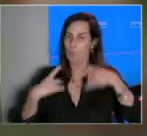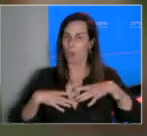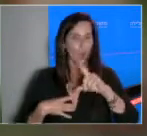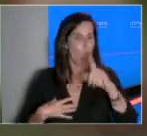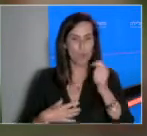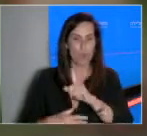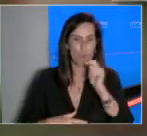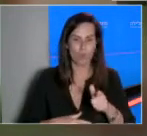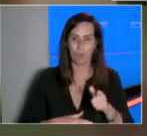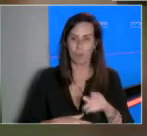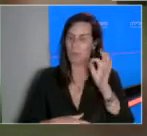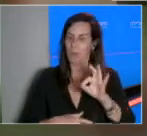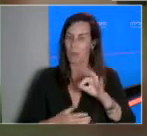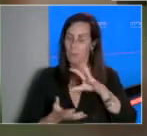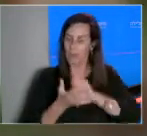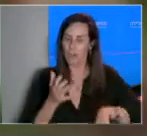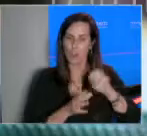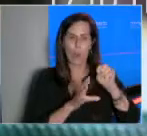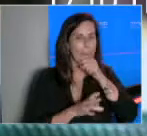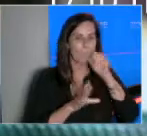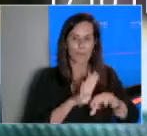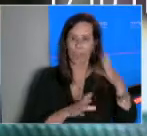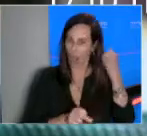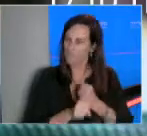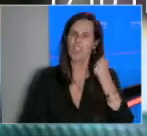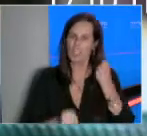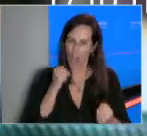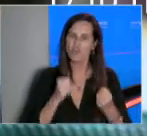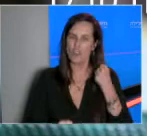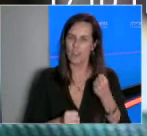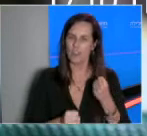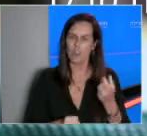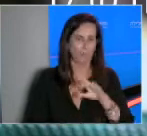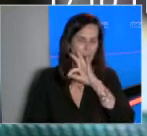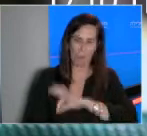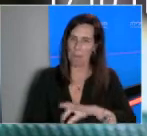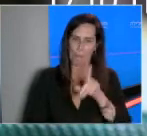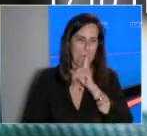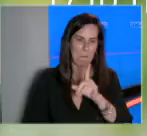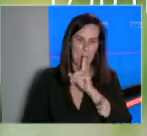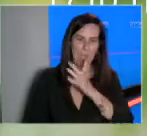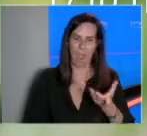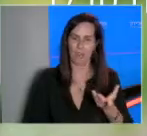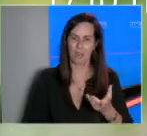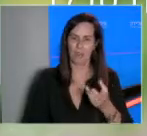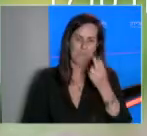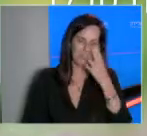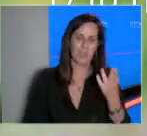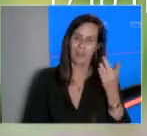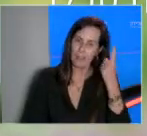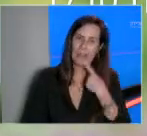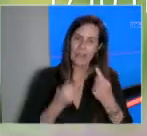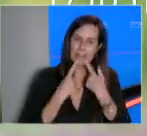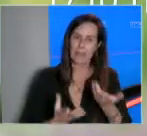ימי חופשה, פגיעה בהפרשות לפנסיה. הייתי עובדת קשה. ולא מרוויחים הרבה, וניסינו, את